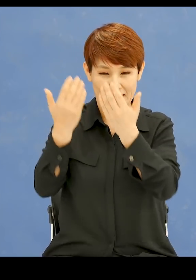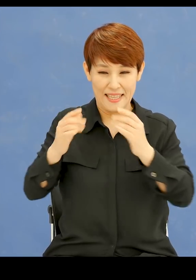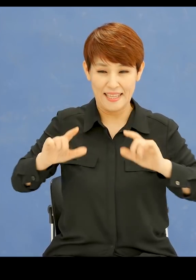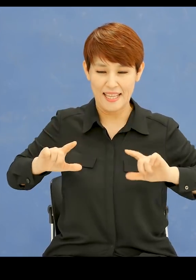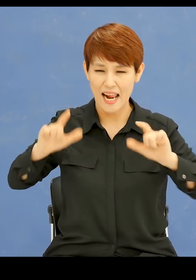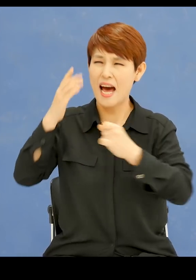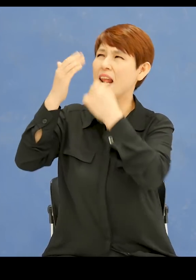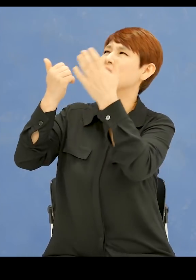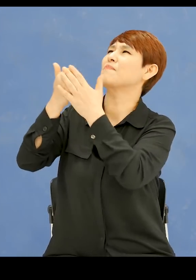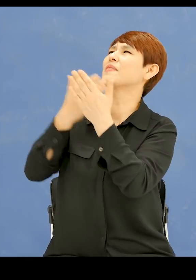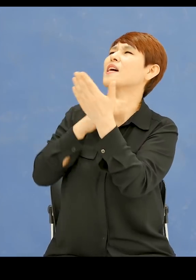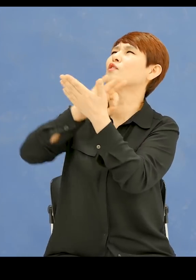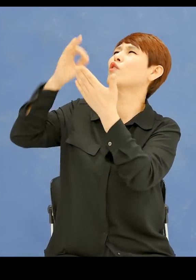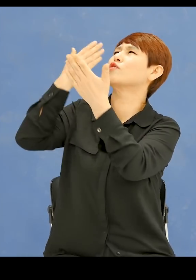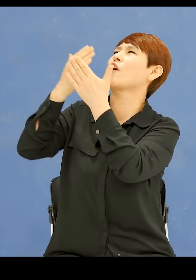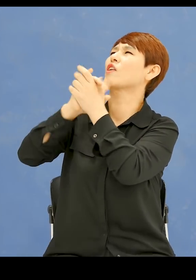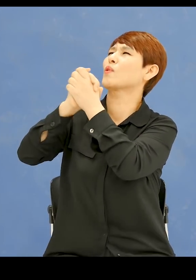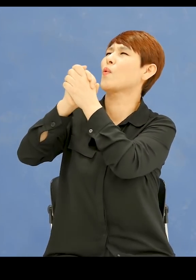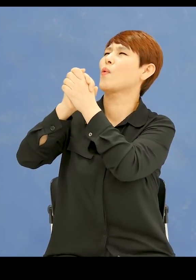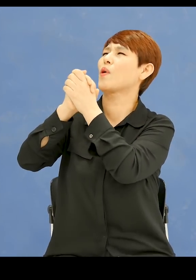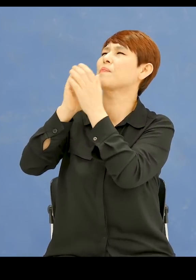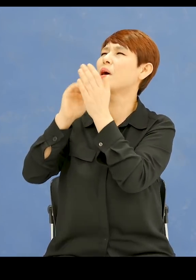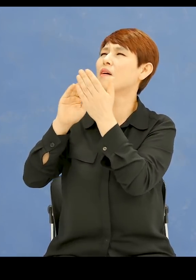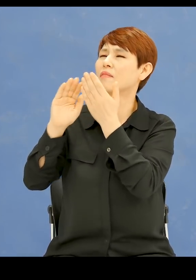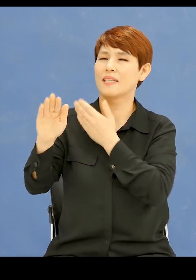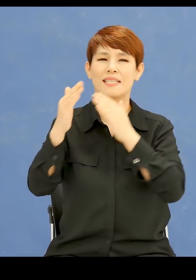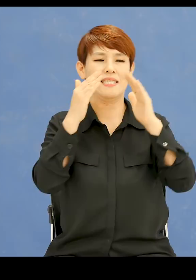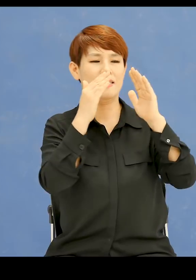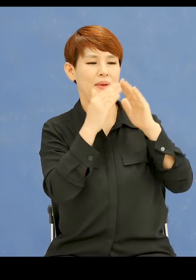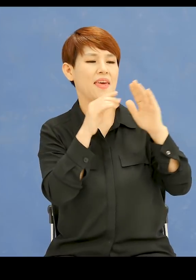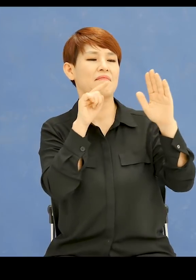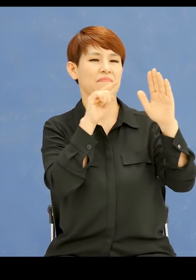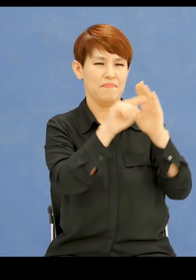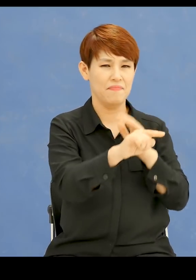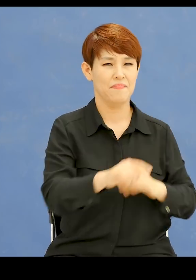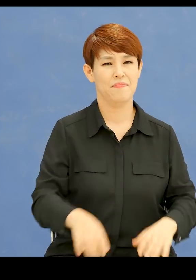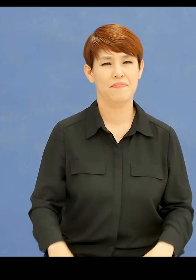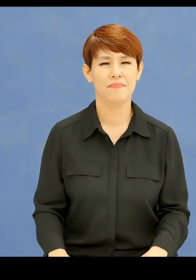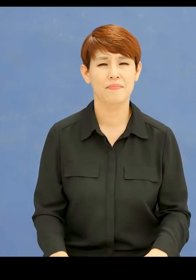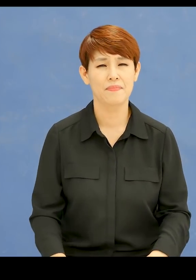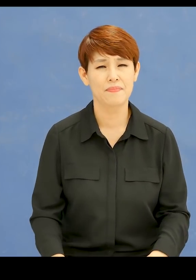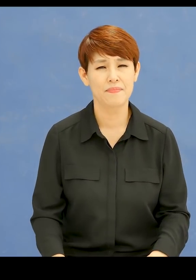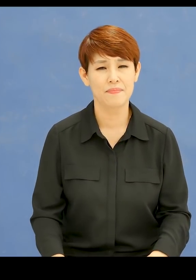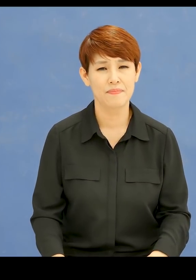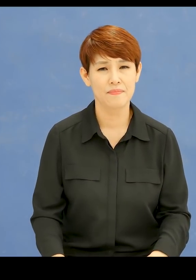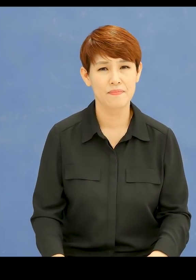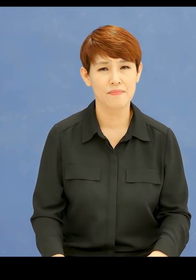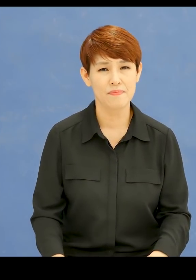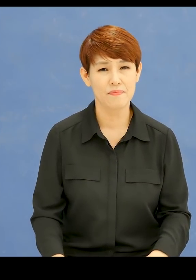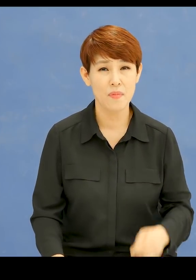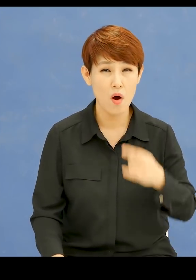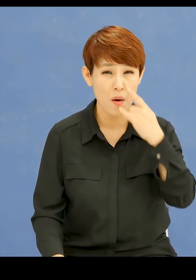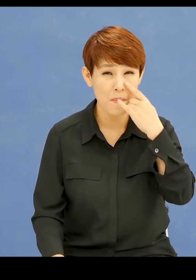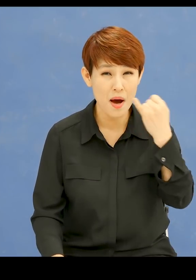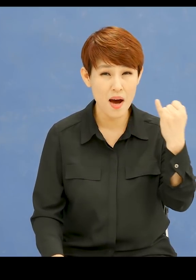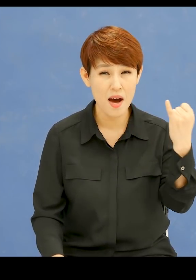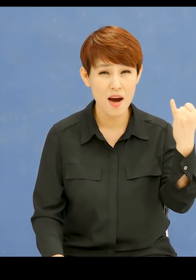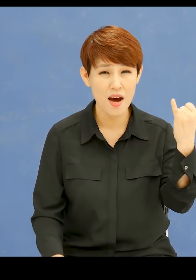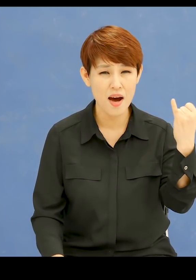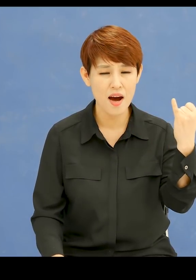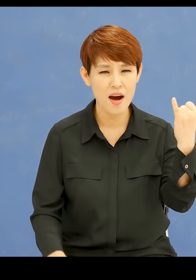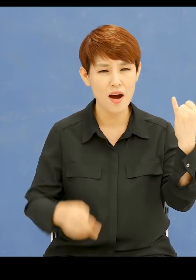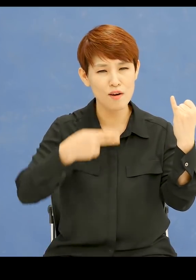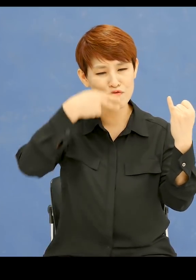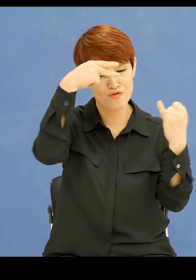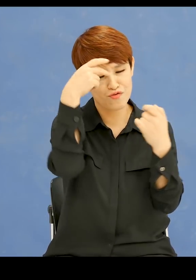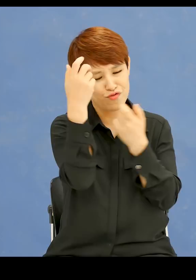이제 기도하고. 네. 집에 이제 들어갔어요. 네. 뜨거운 마음으로. 아니나 다를까 이제 우리 어머니는